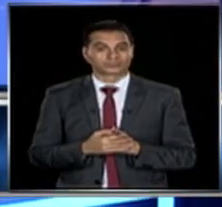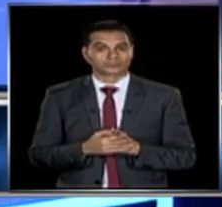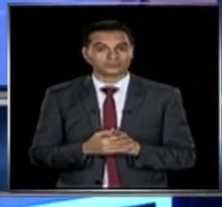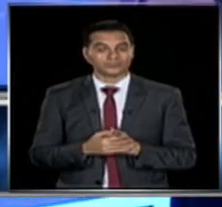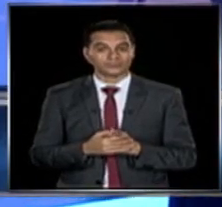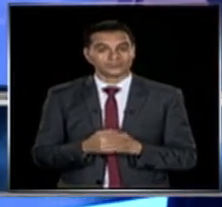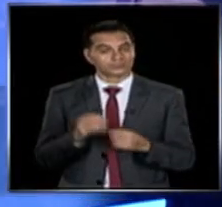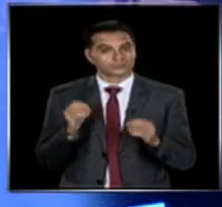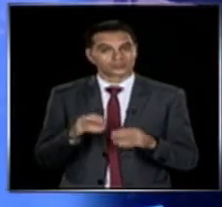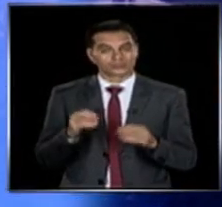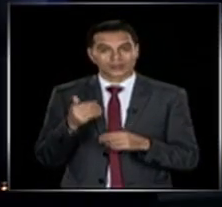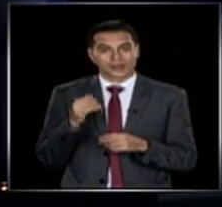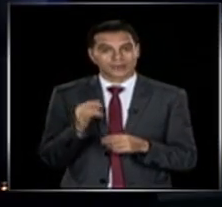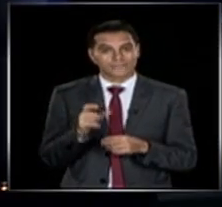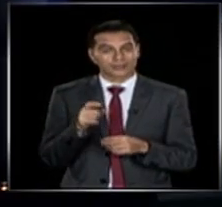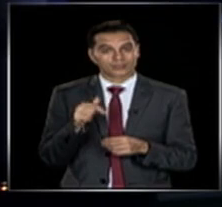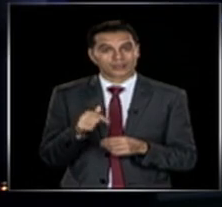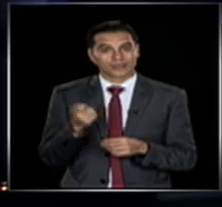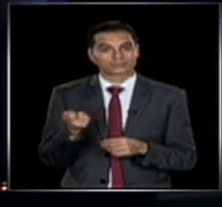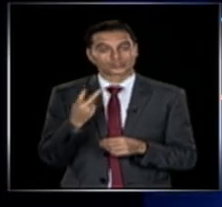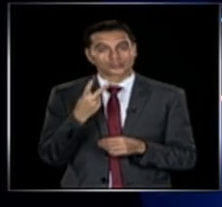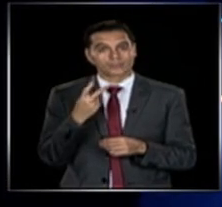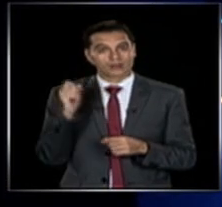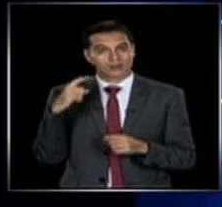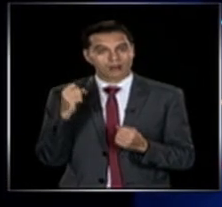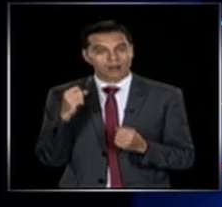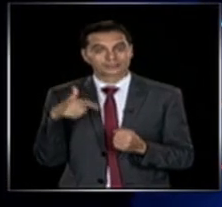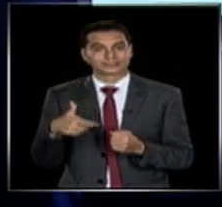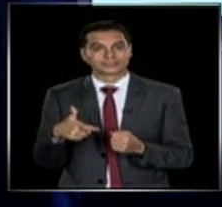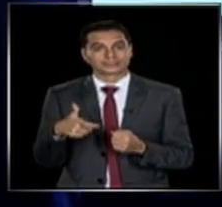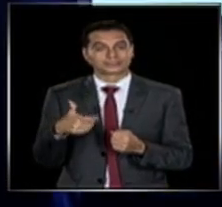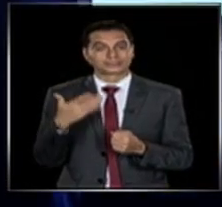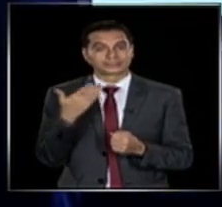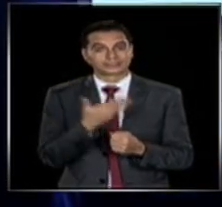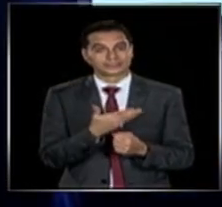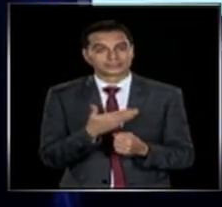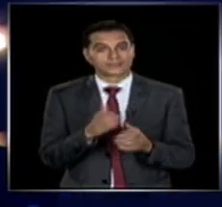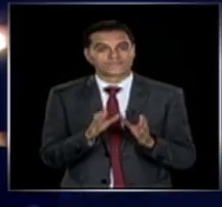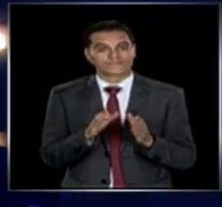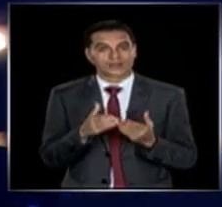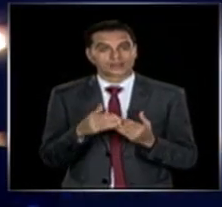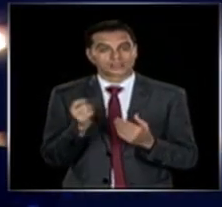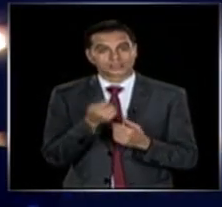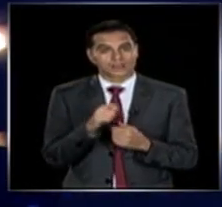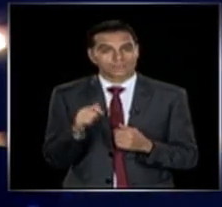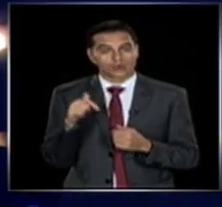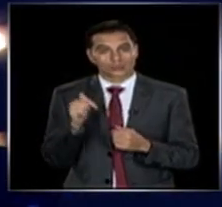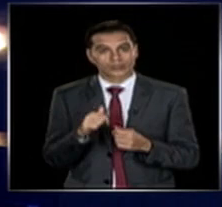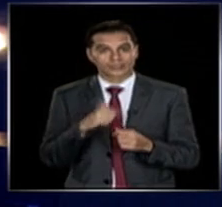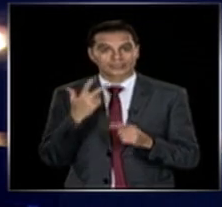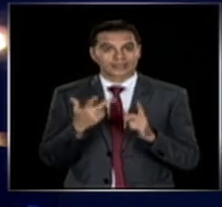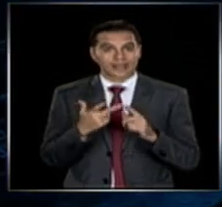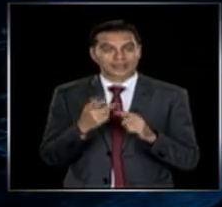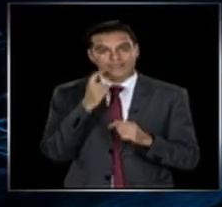ما شاء الله عليك يا ايمن. 75 الرعد، 60 ساموراي. ودلوقتي مع الفقرة الثالثة،